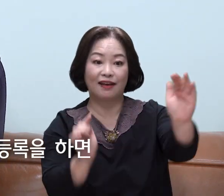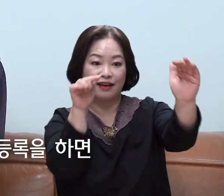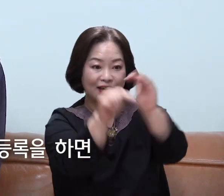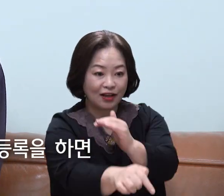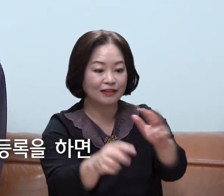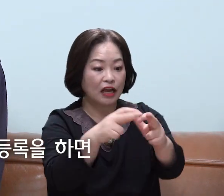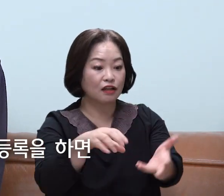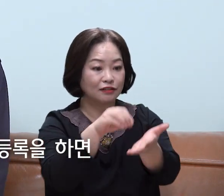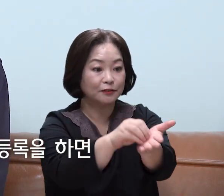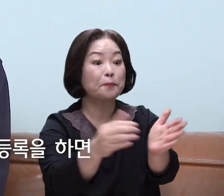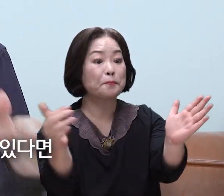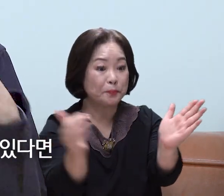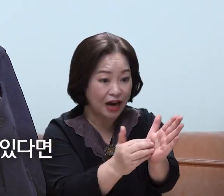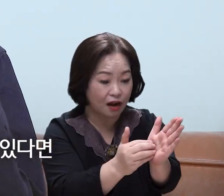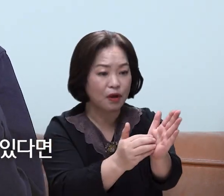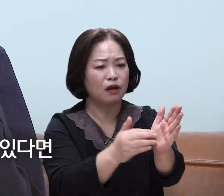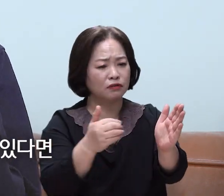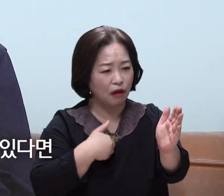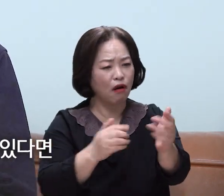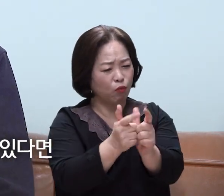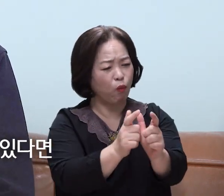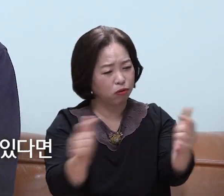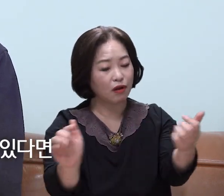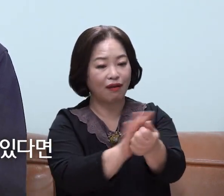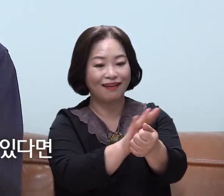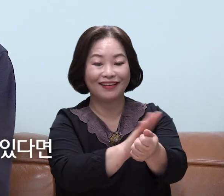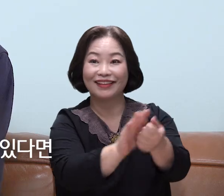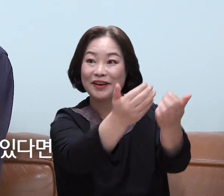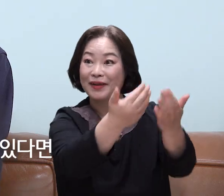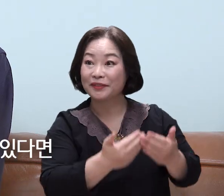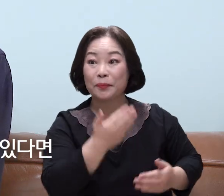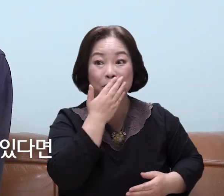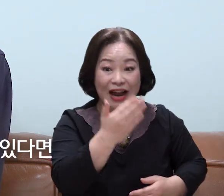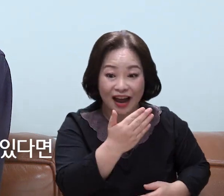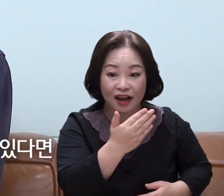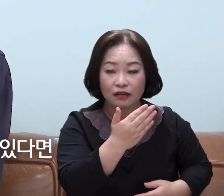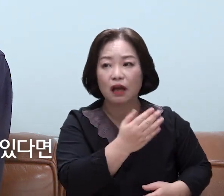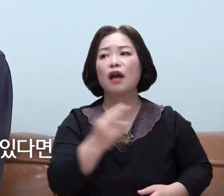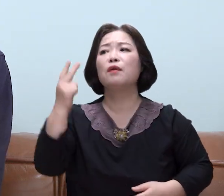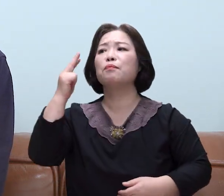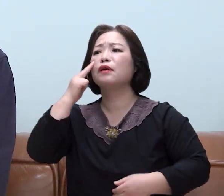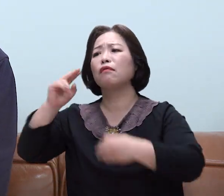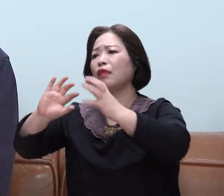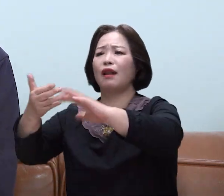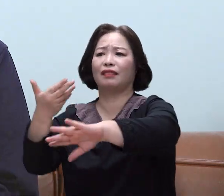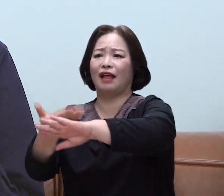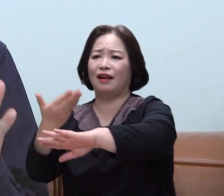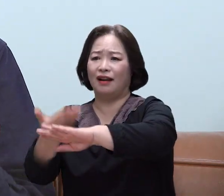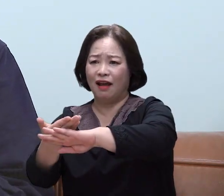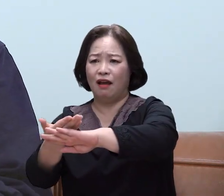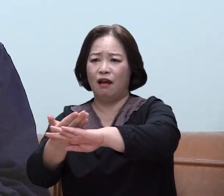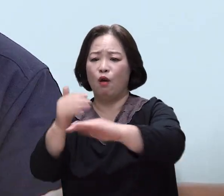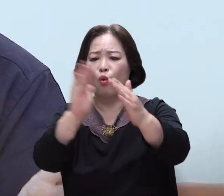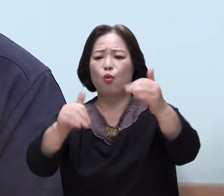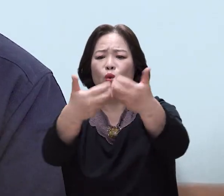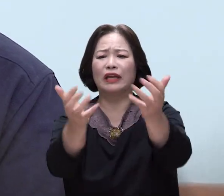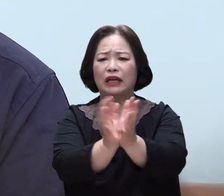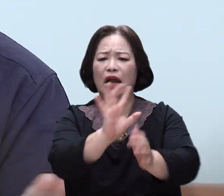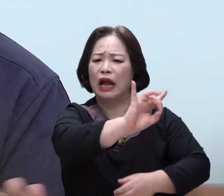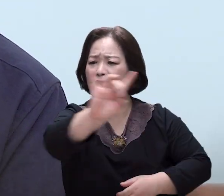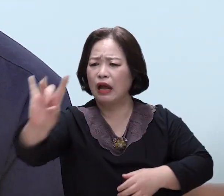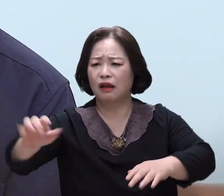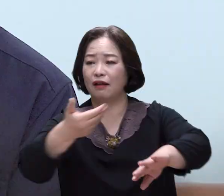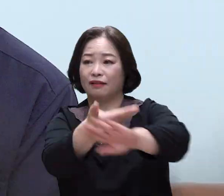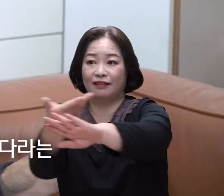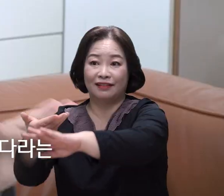기관에서 장애인 등록을 하면 제가 편하게 장애인 복지 혜택을 누릴 수 있다면, 미국은 기관마다